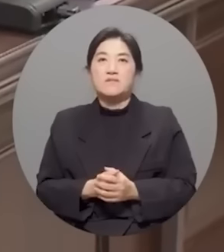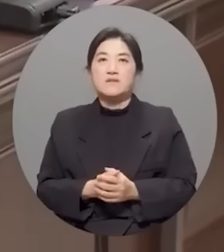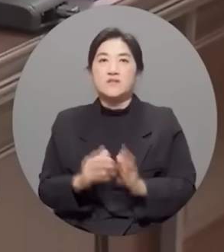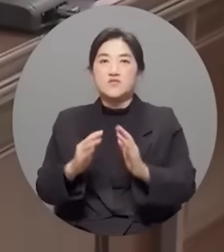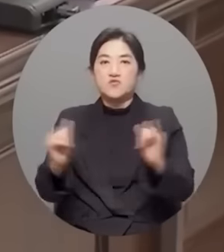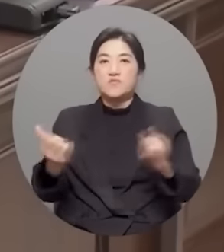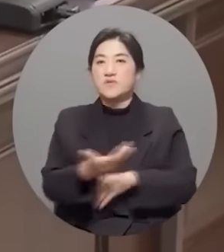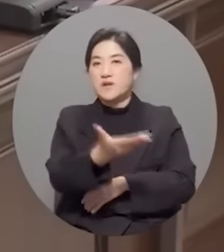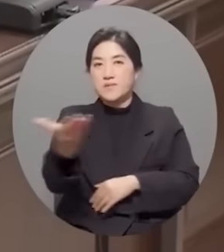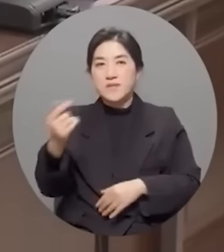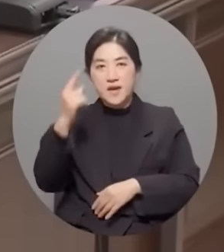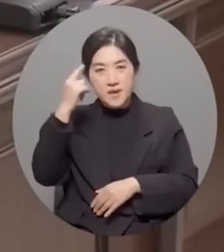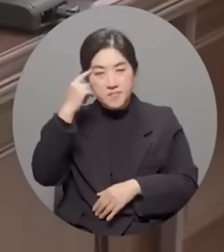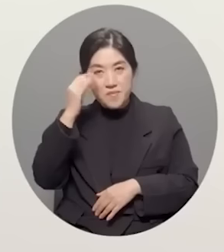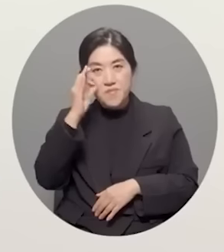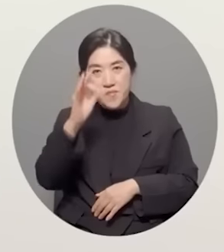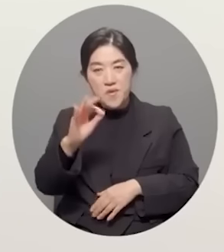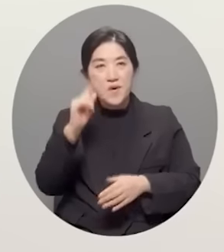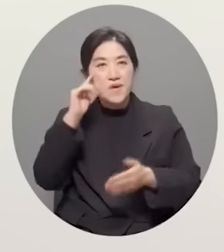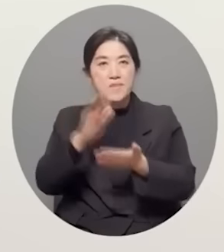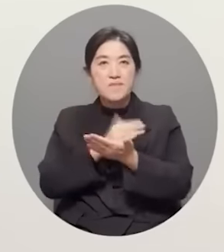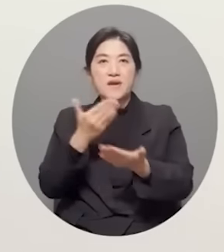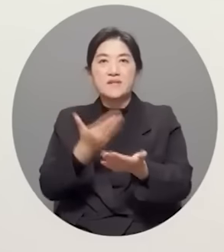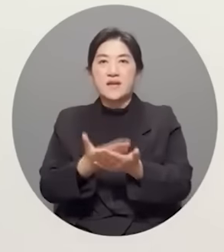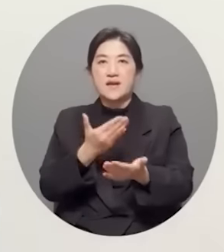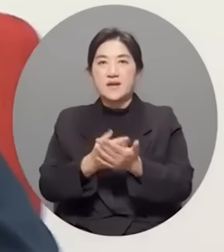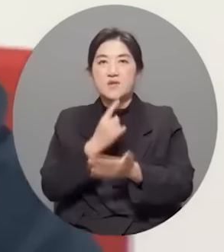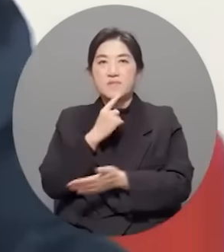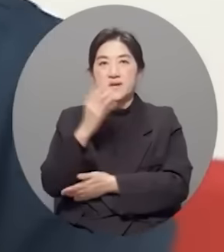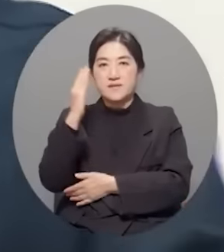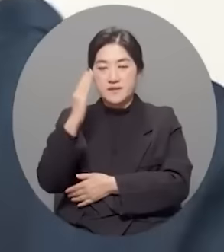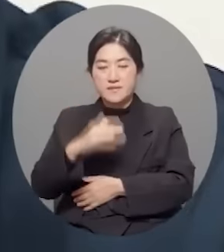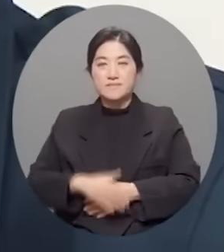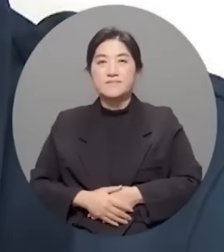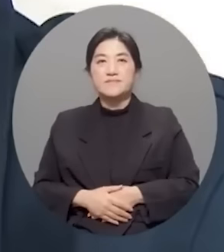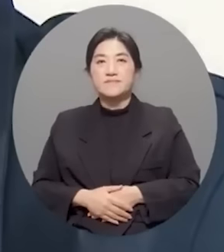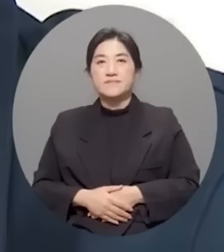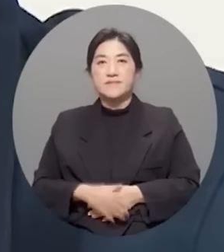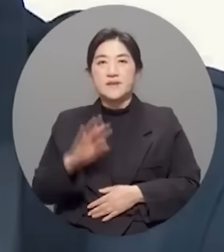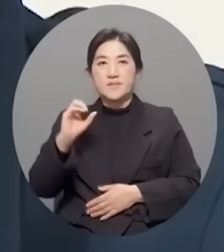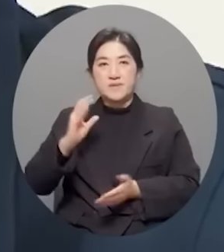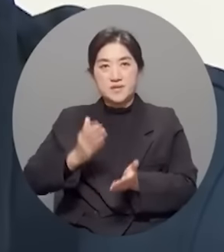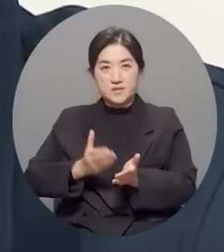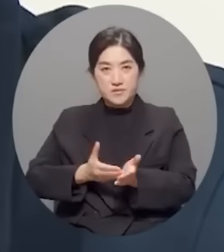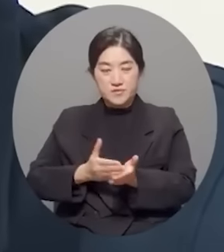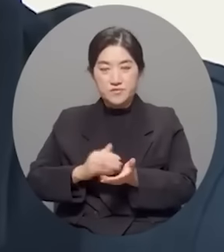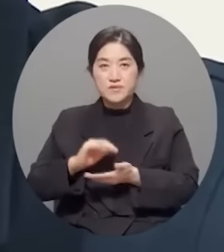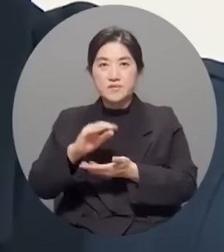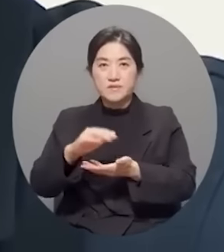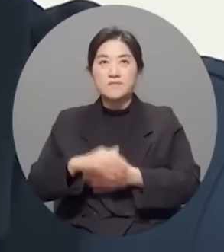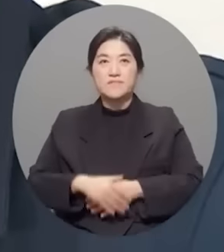국민들께서 한번 보시고 판단해 주시길 바란다고 말했습니다 MBC 뉴스